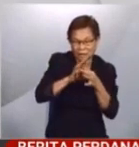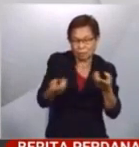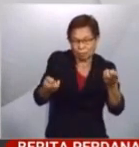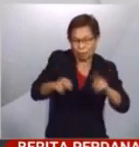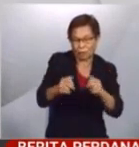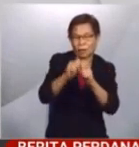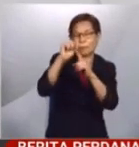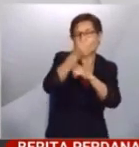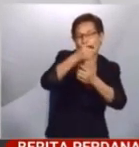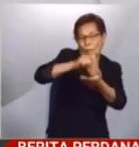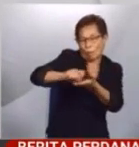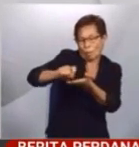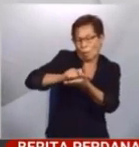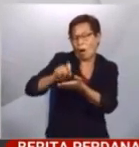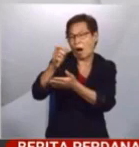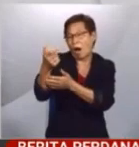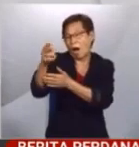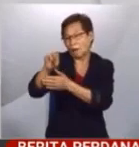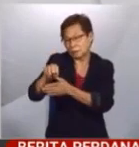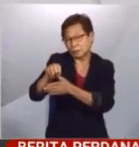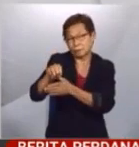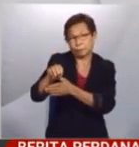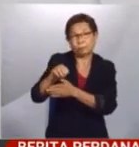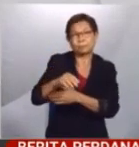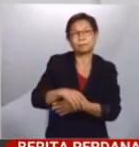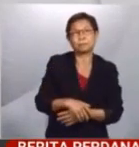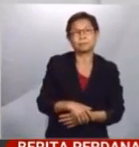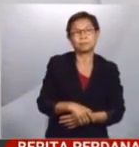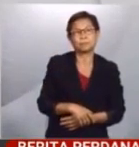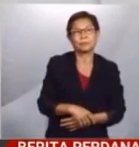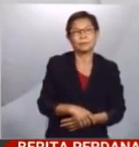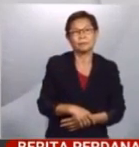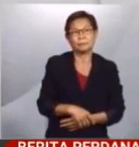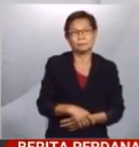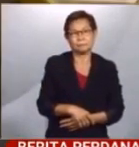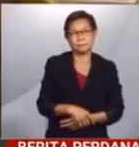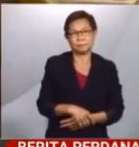dengan Persatuan Penulis Berita Sukan Malaysia, SAM.